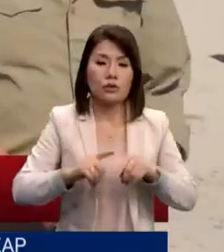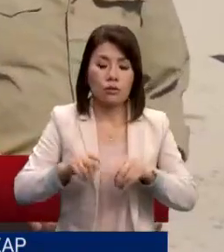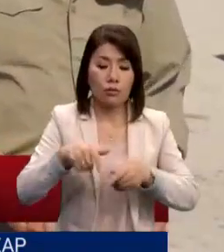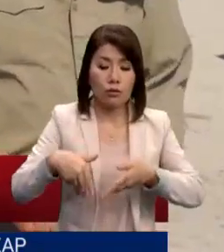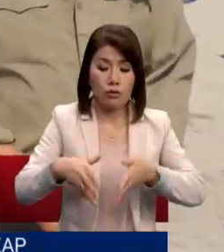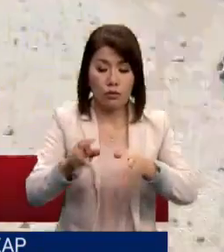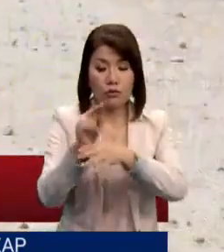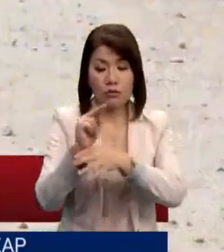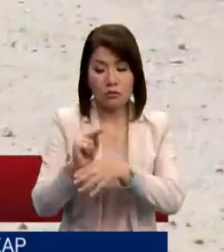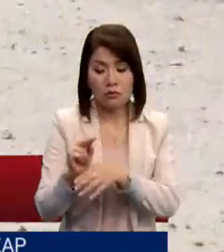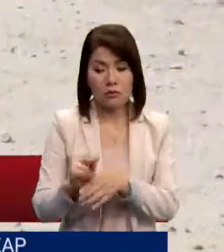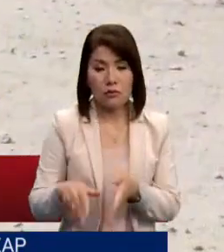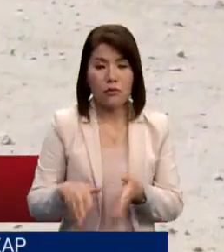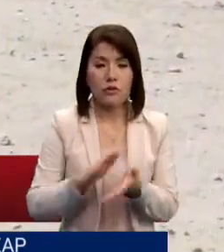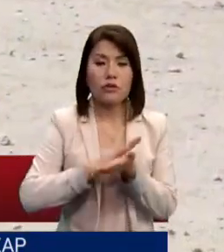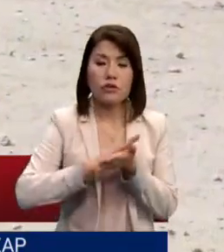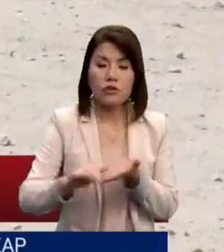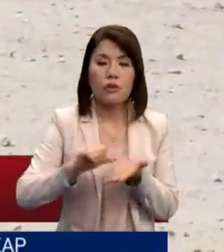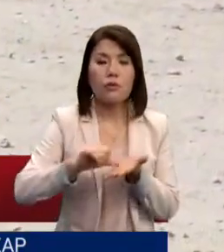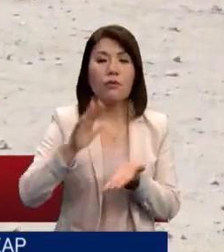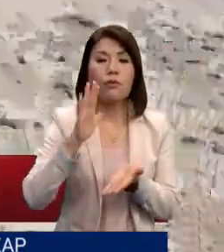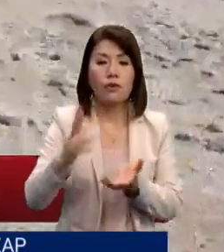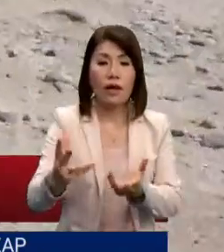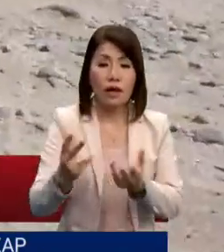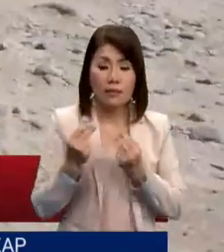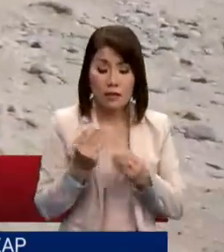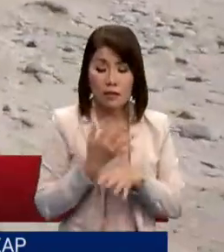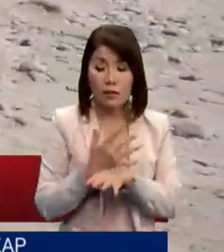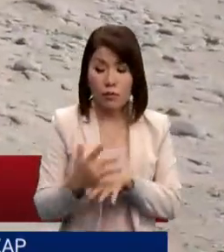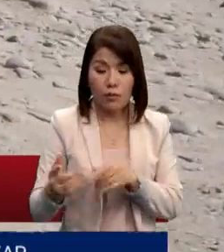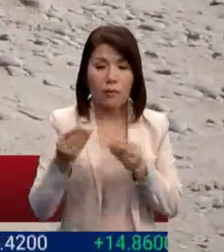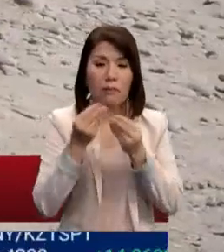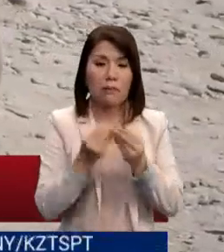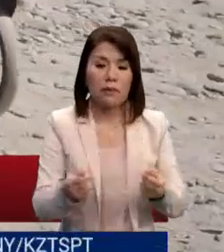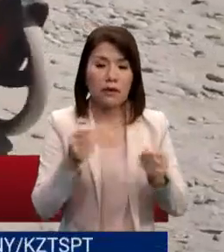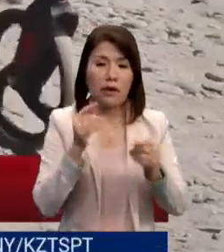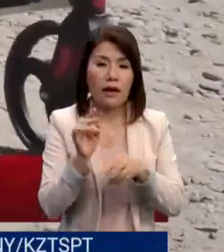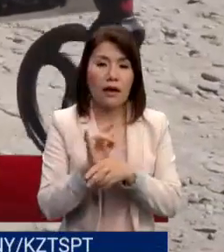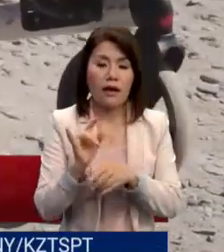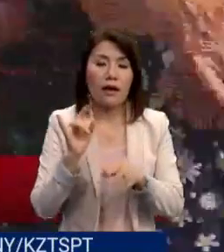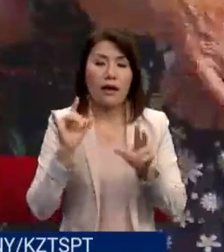арқалап кетті дейді. Кейін жол жырын сөзбен шешкен шенеуніктің өзі үштігілі жоқ болыпты.